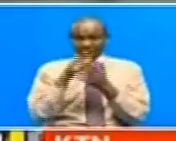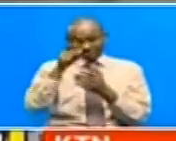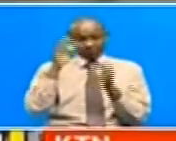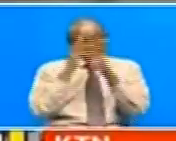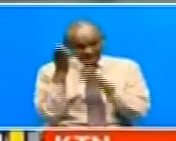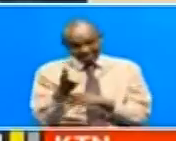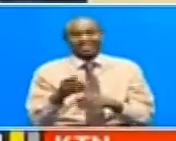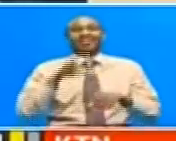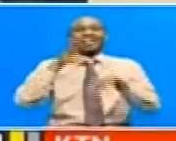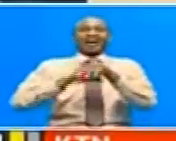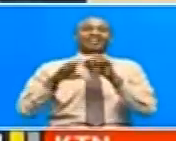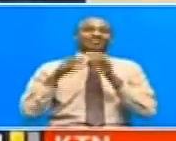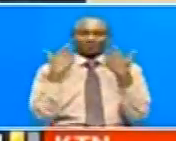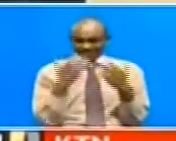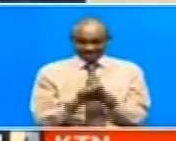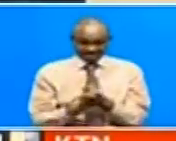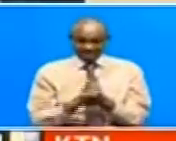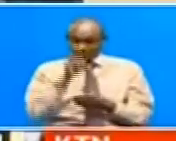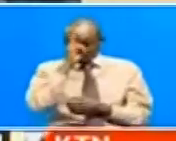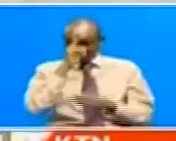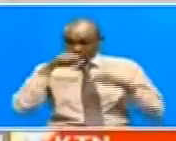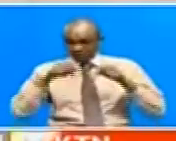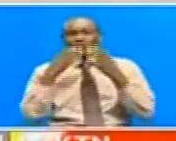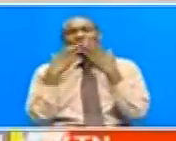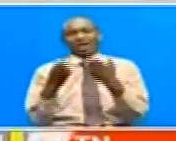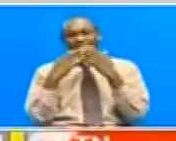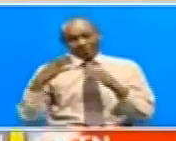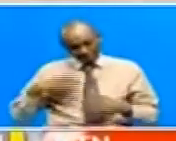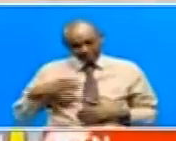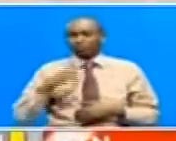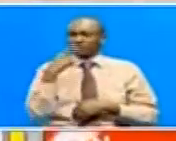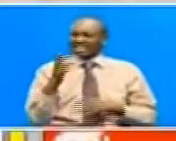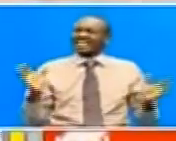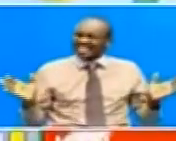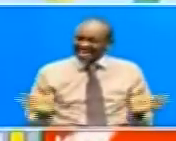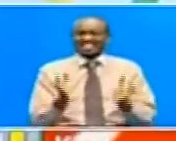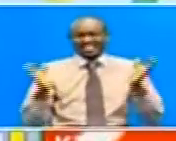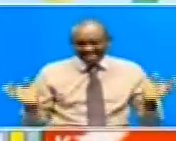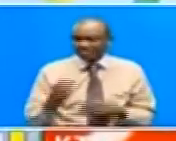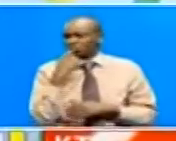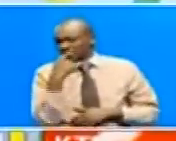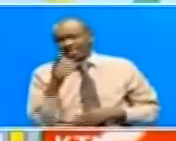fiche wamekamatwa. Polisi wanaendelea kushukuru wananchi na kuwahimiza kuendelea